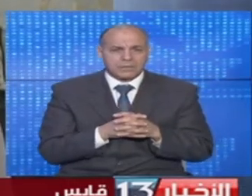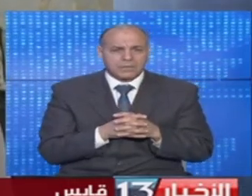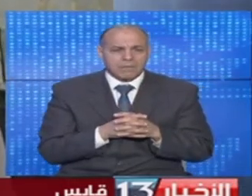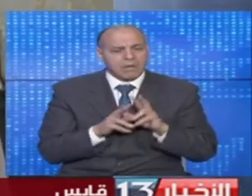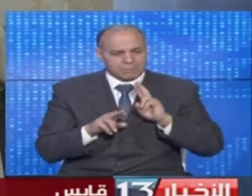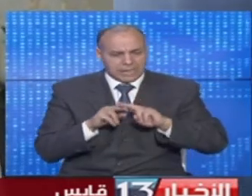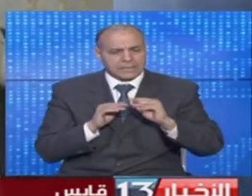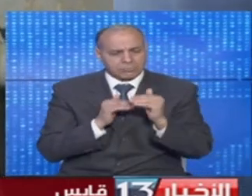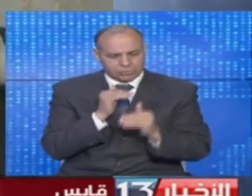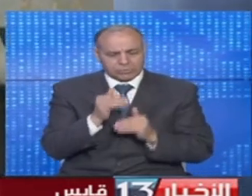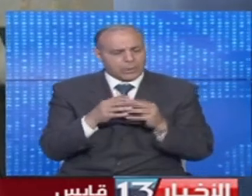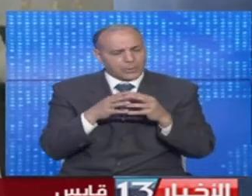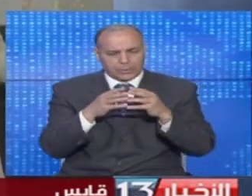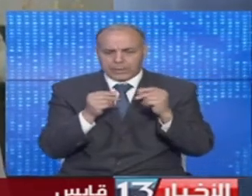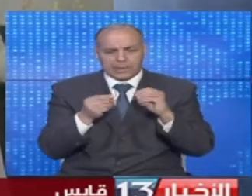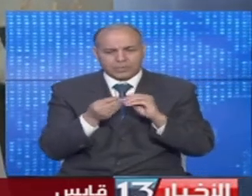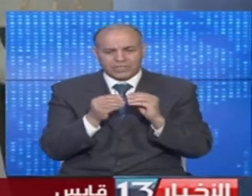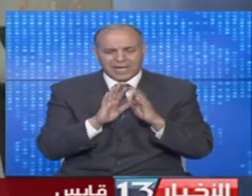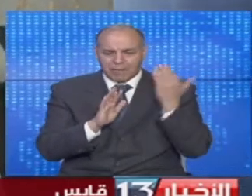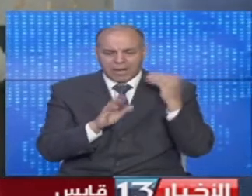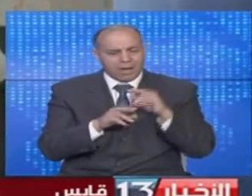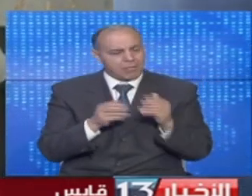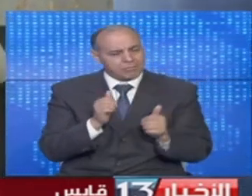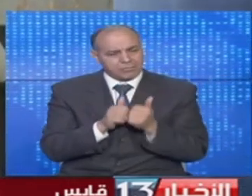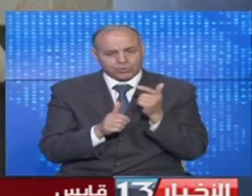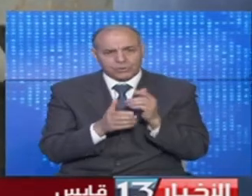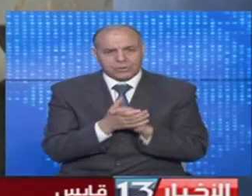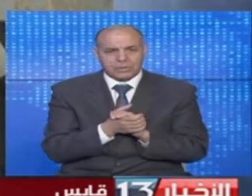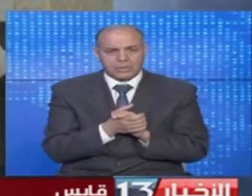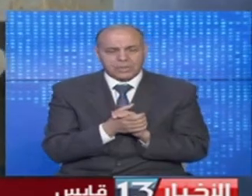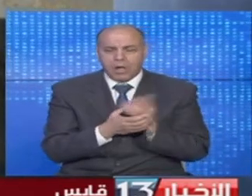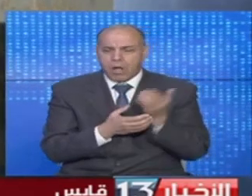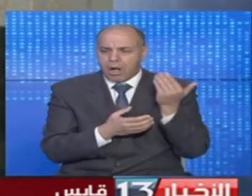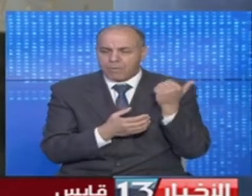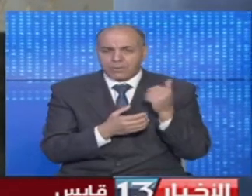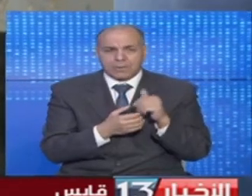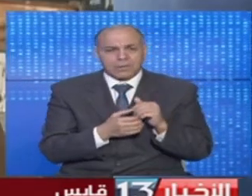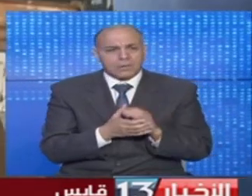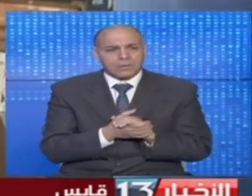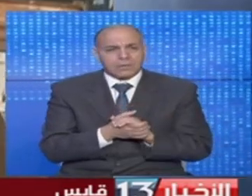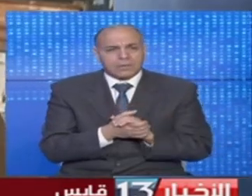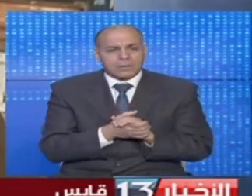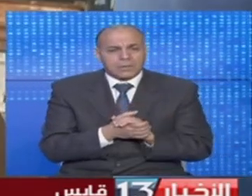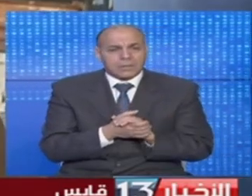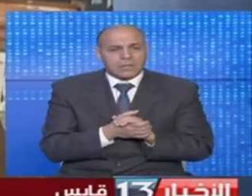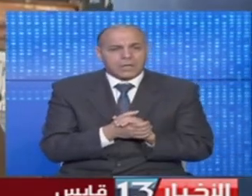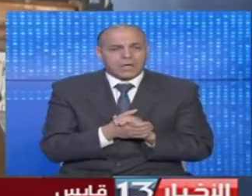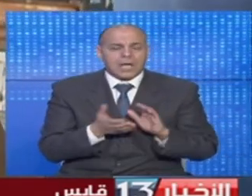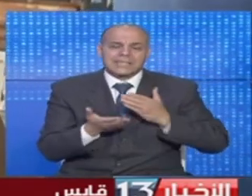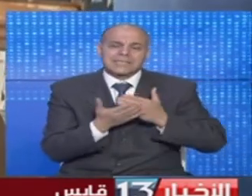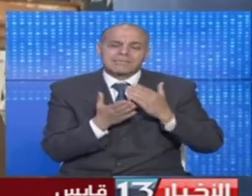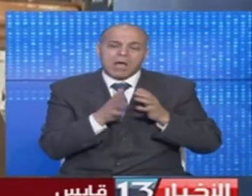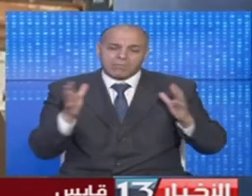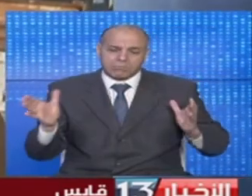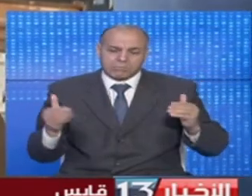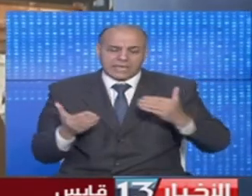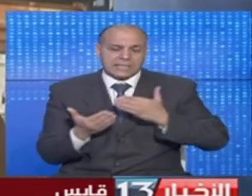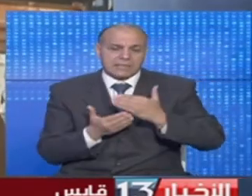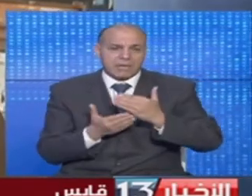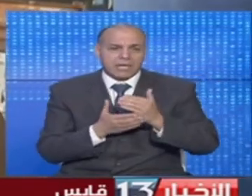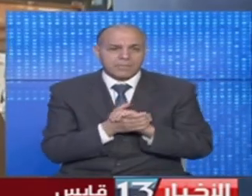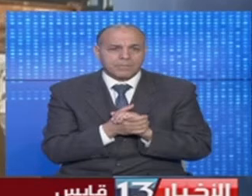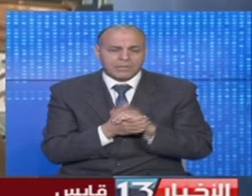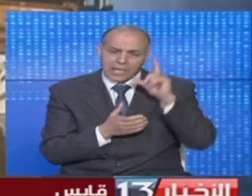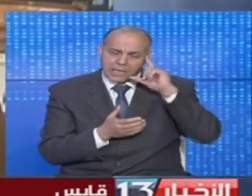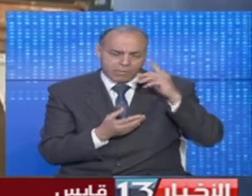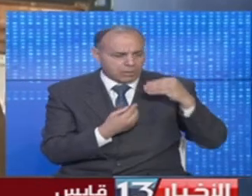ثم تحسن، ثم تحسن ملحوظ وبطول المده ان شاء الله تتصلح. سيمان هزوا في السيمان